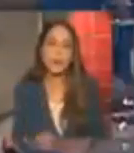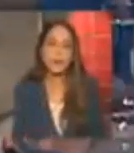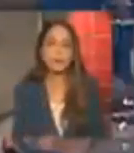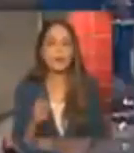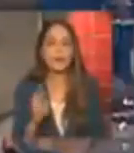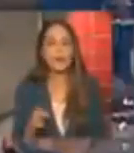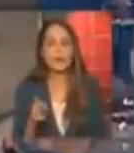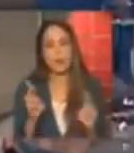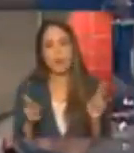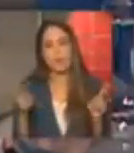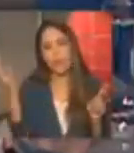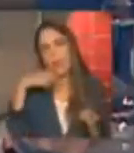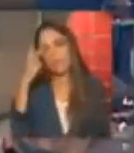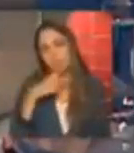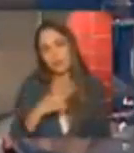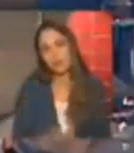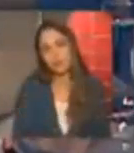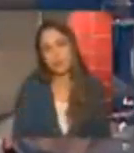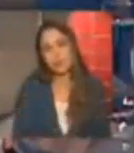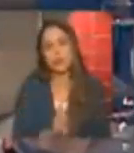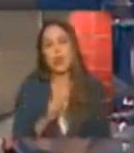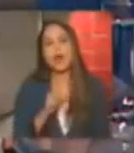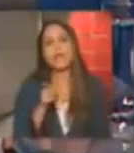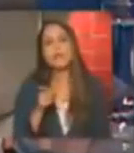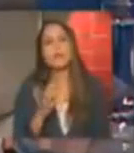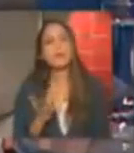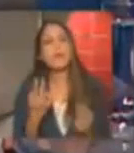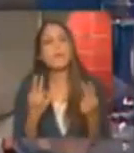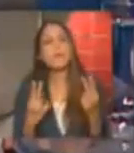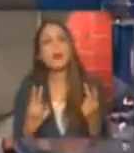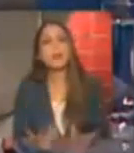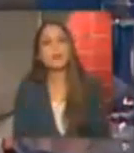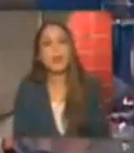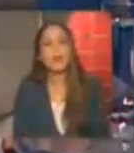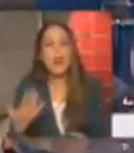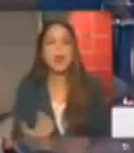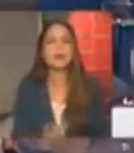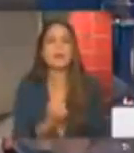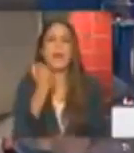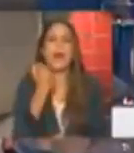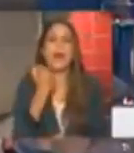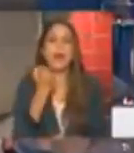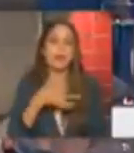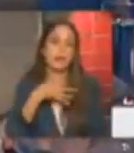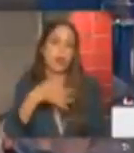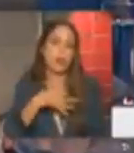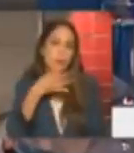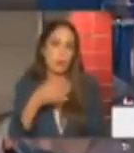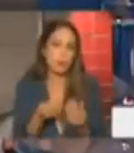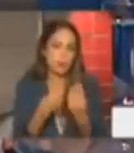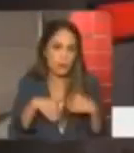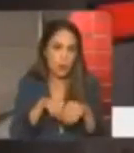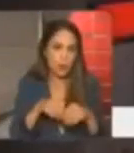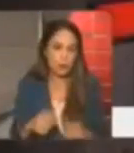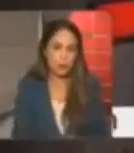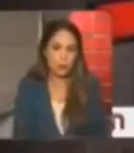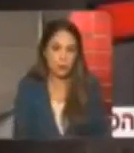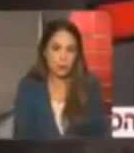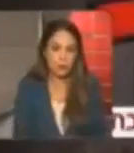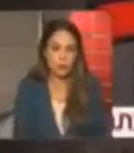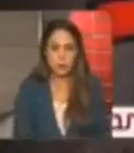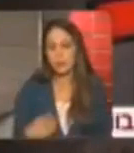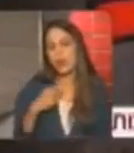מובן מבחינתן. מה מבחינתך נחשב, יחשב הצלחה של המהלך הזה, של המשפחות?